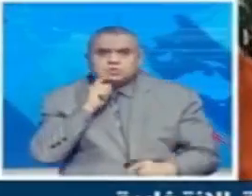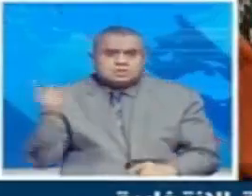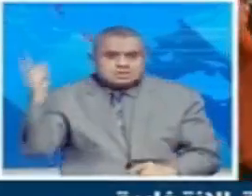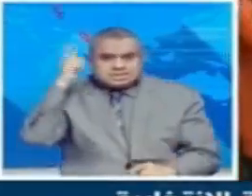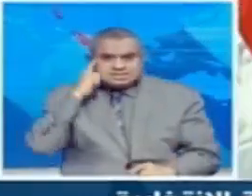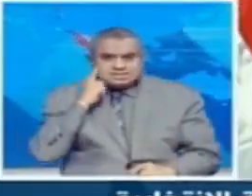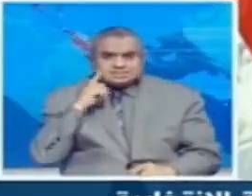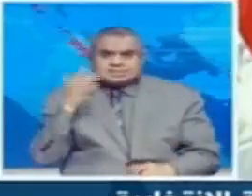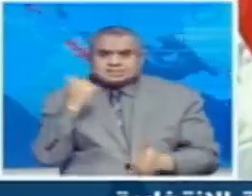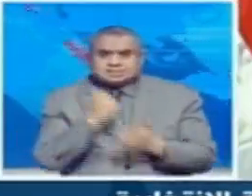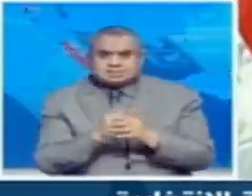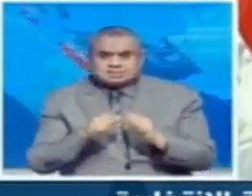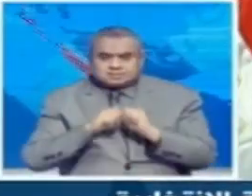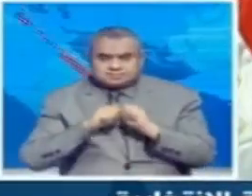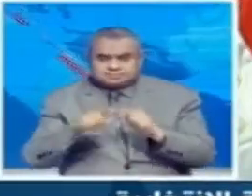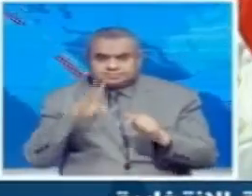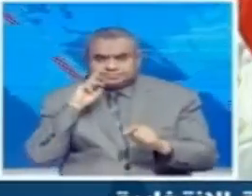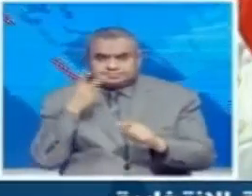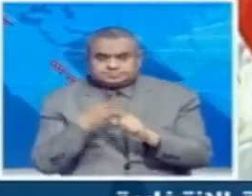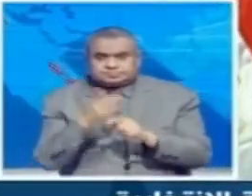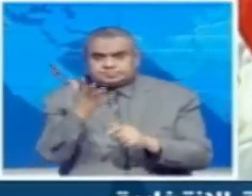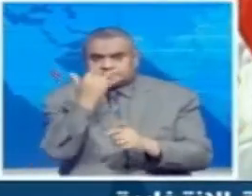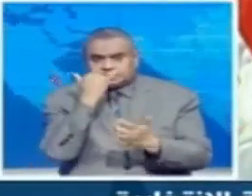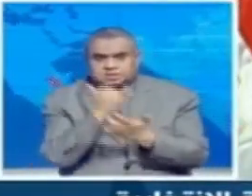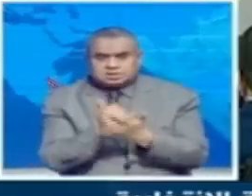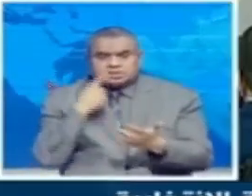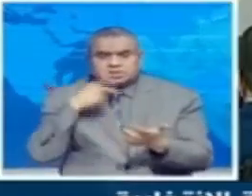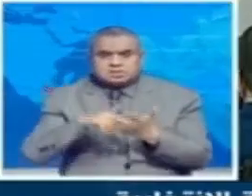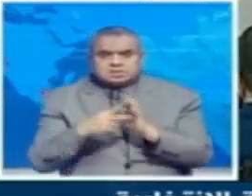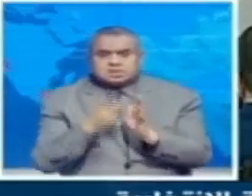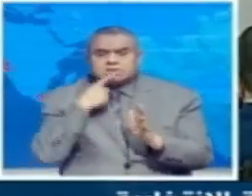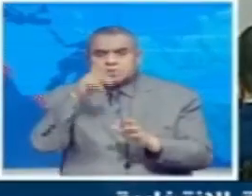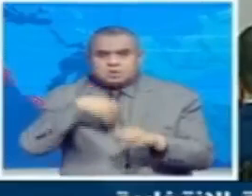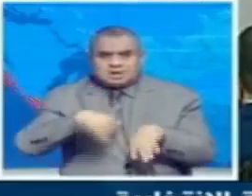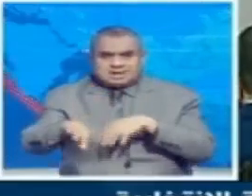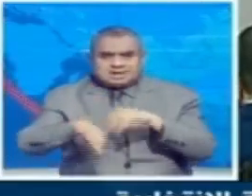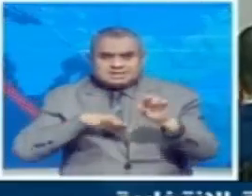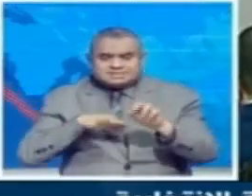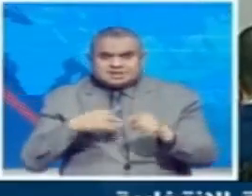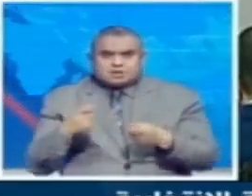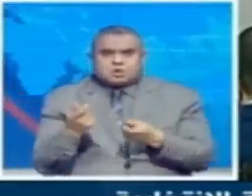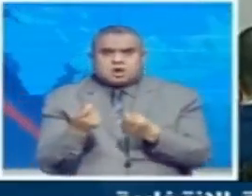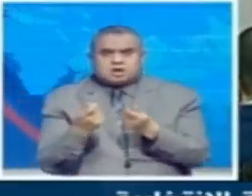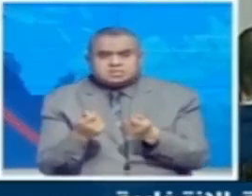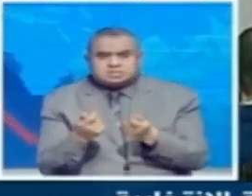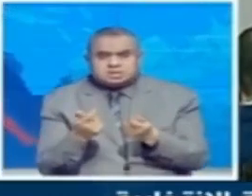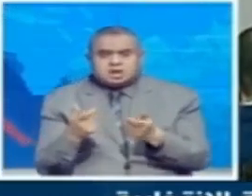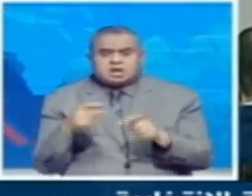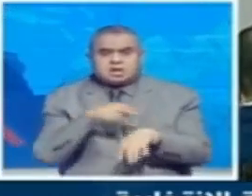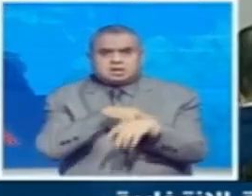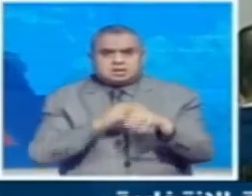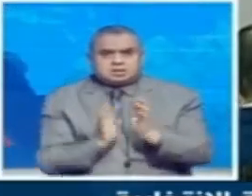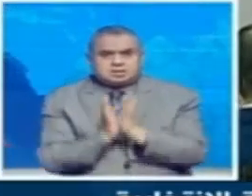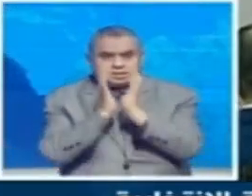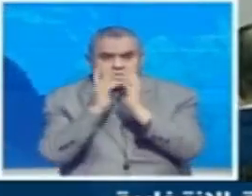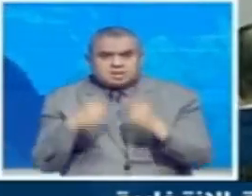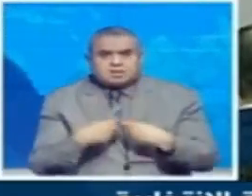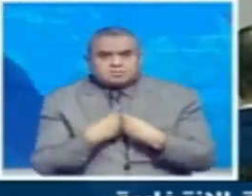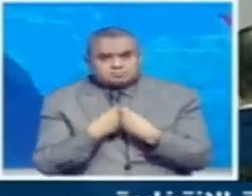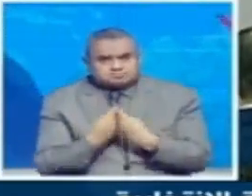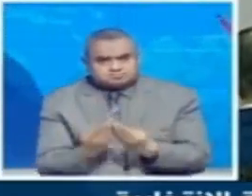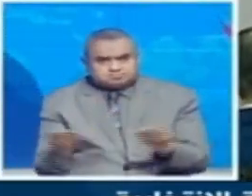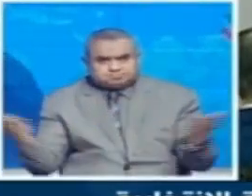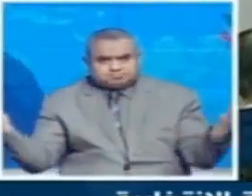المقبل. هذه الرؤية تشمل محاور سياسية واقتصادية ومجتمعية سيتم الإعلان